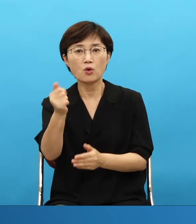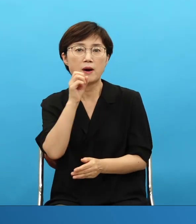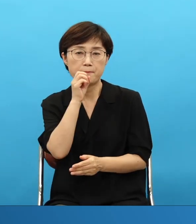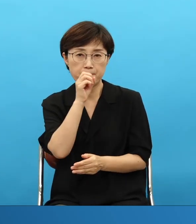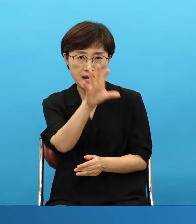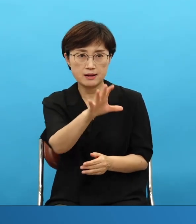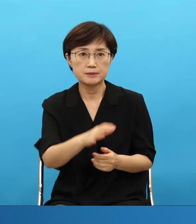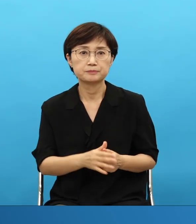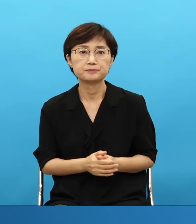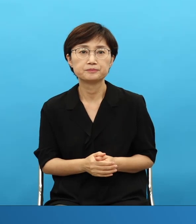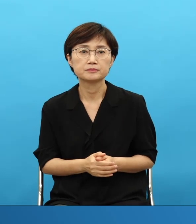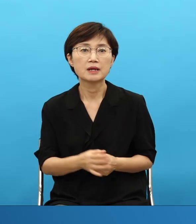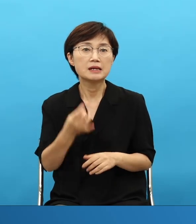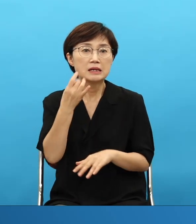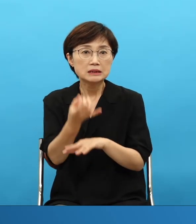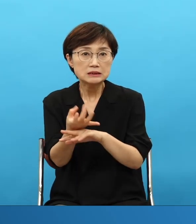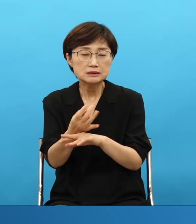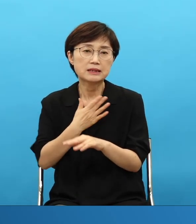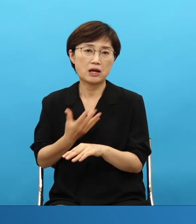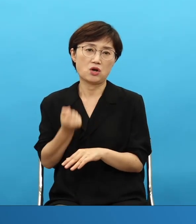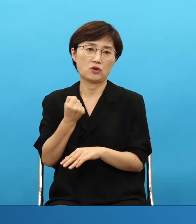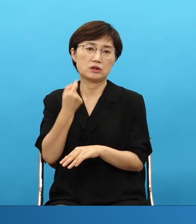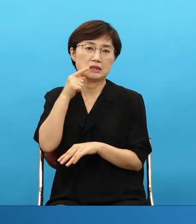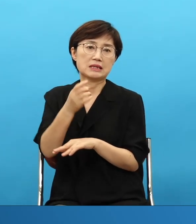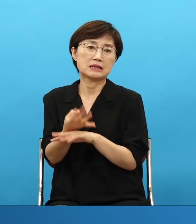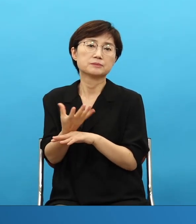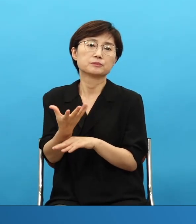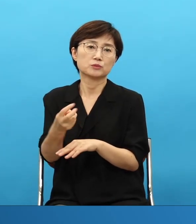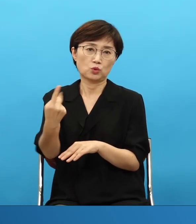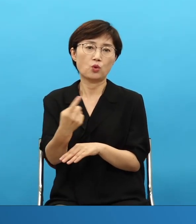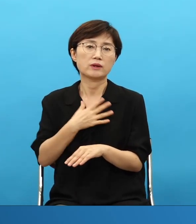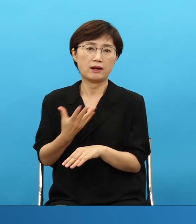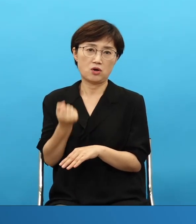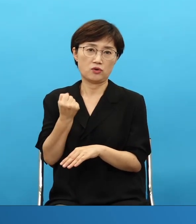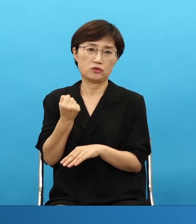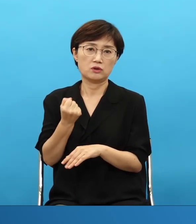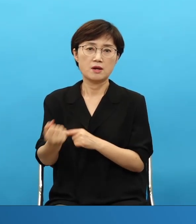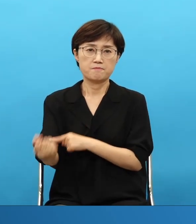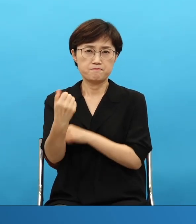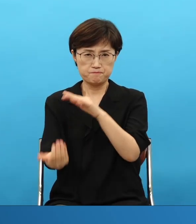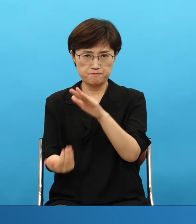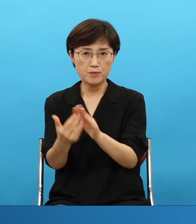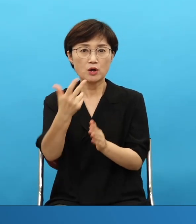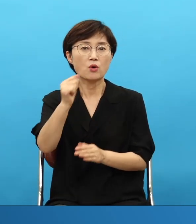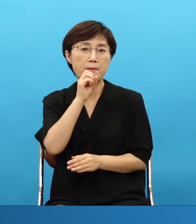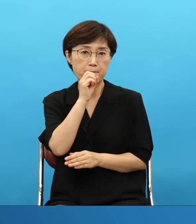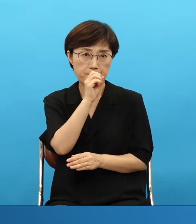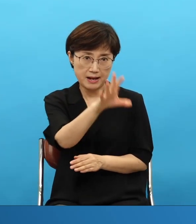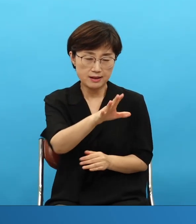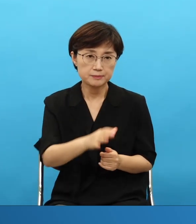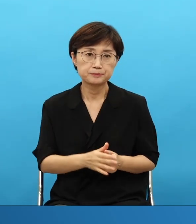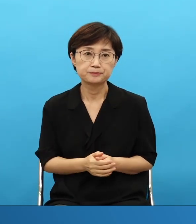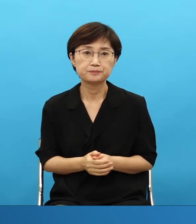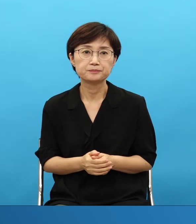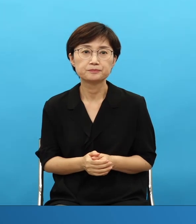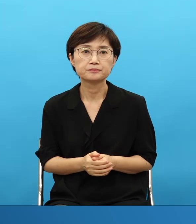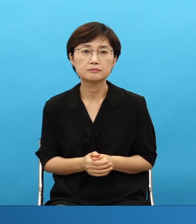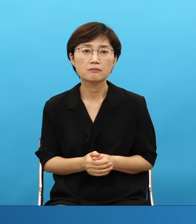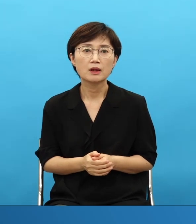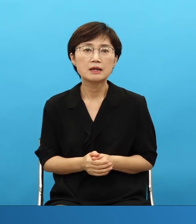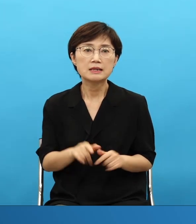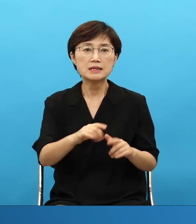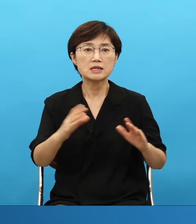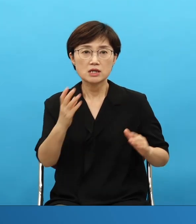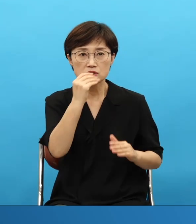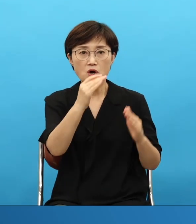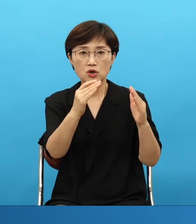만군의 여호와의 말이니라. 은도 내 것이요 금도 내 것이니라. 만군의 여호와의 말이니라.